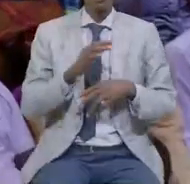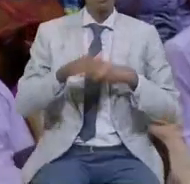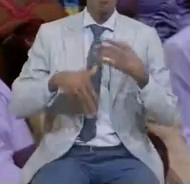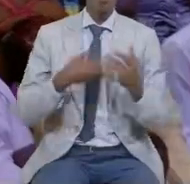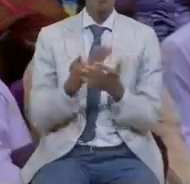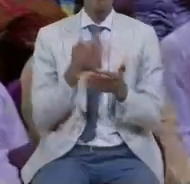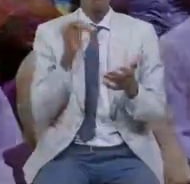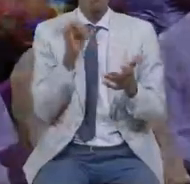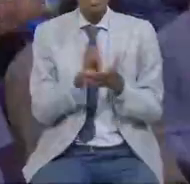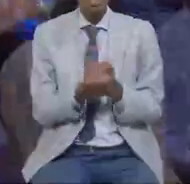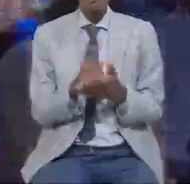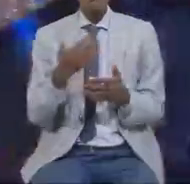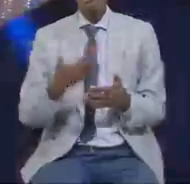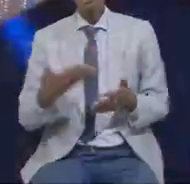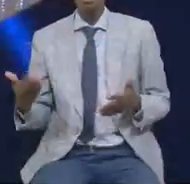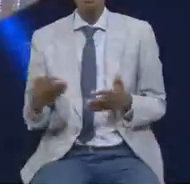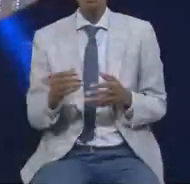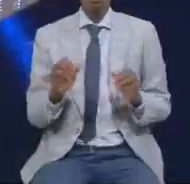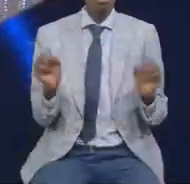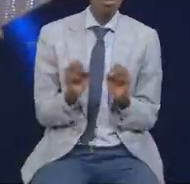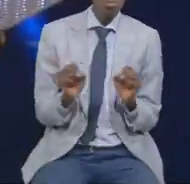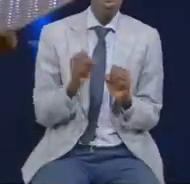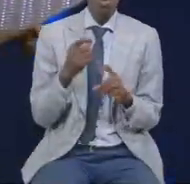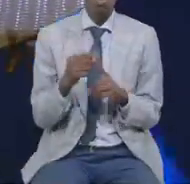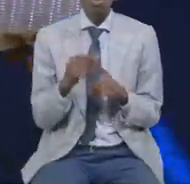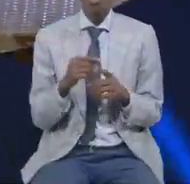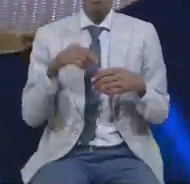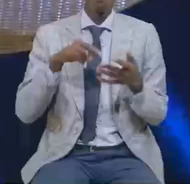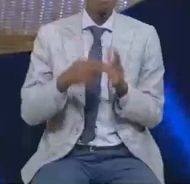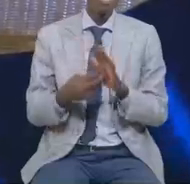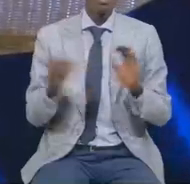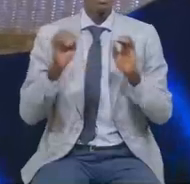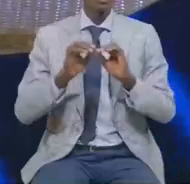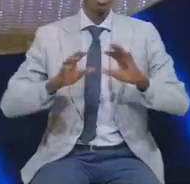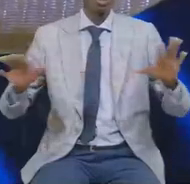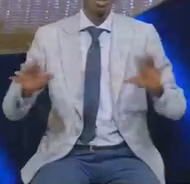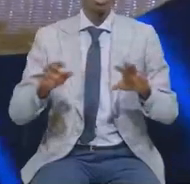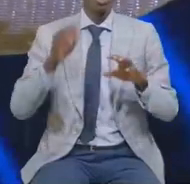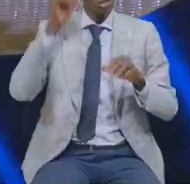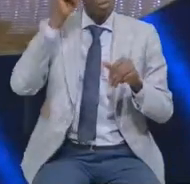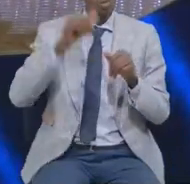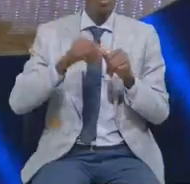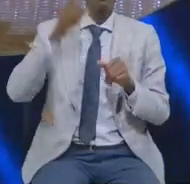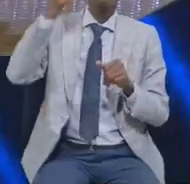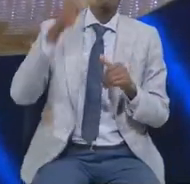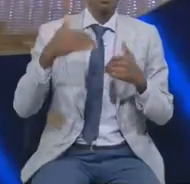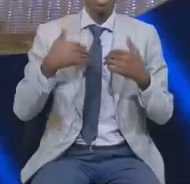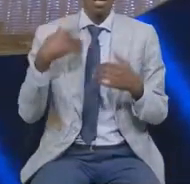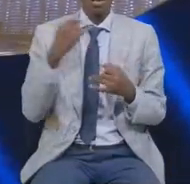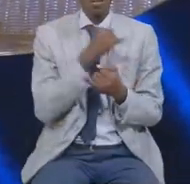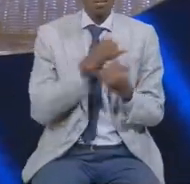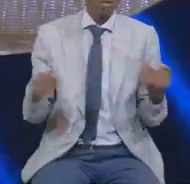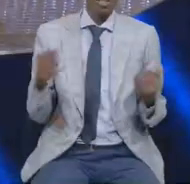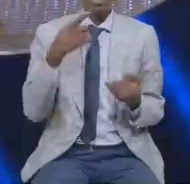sérieux, qu'il avance, qu'il fasse ça. Dieu a le dernier mot dans votre vie.